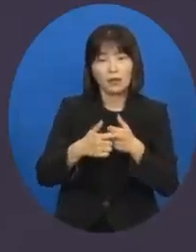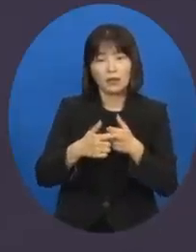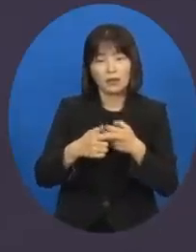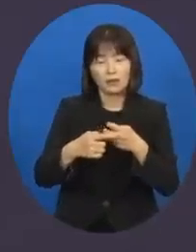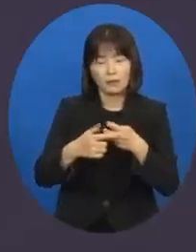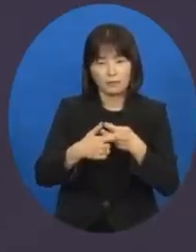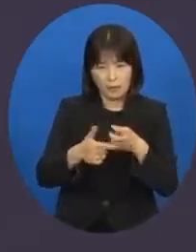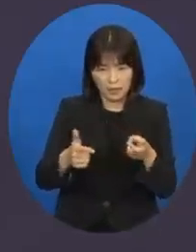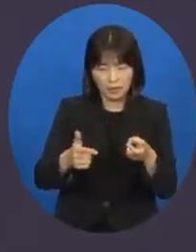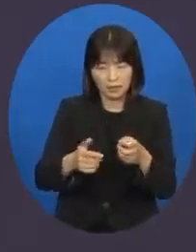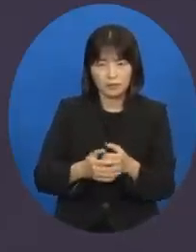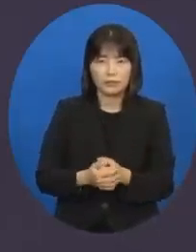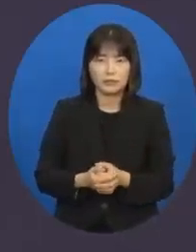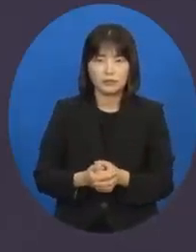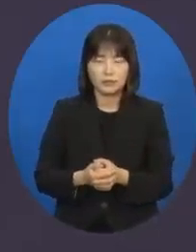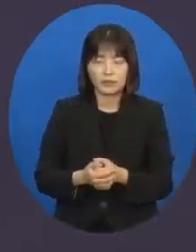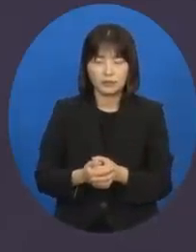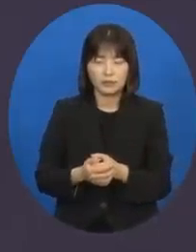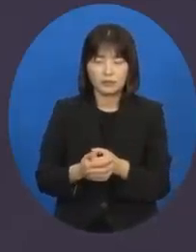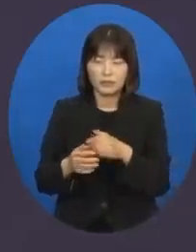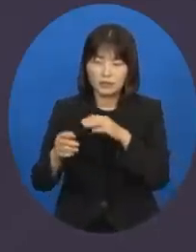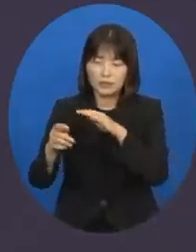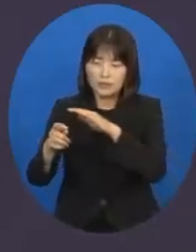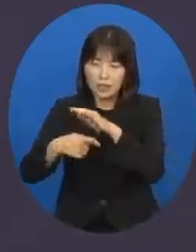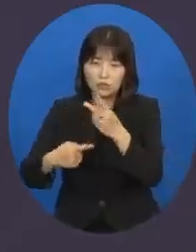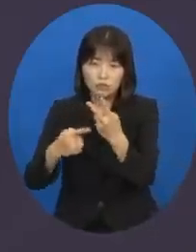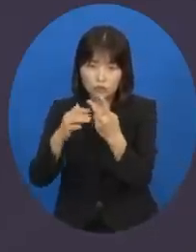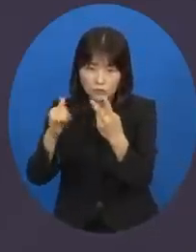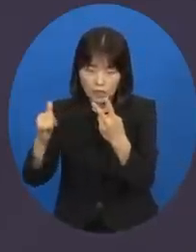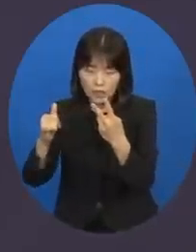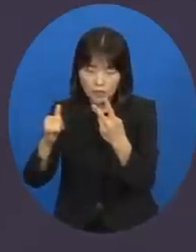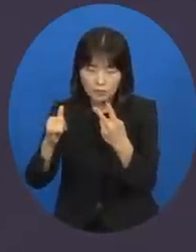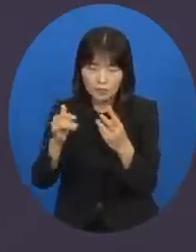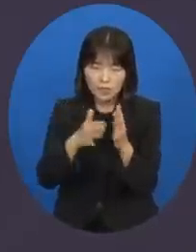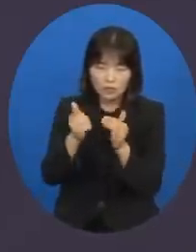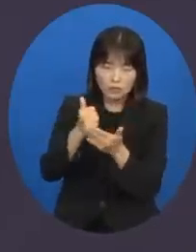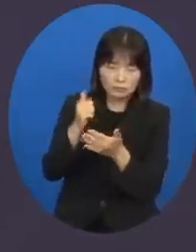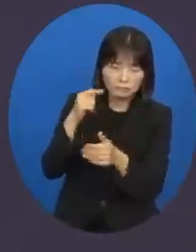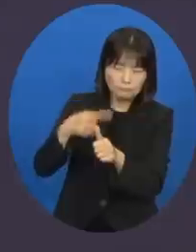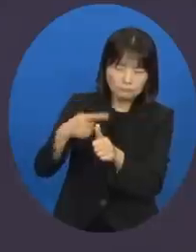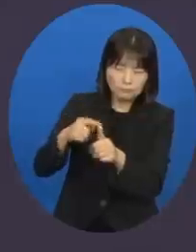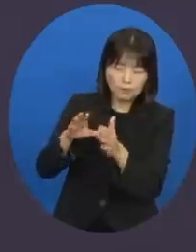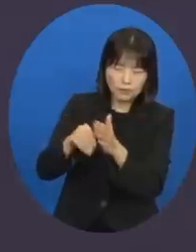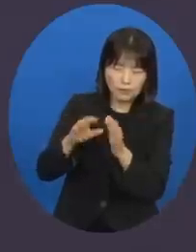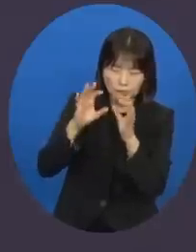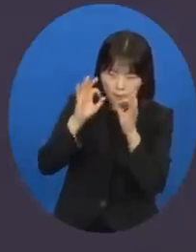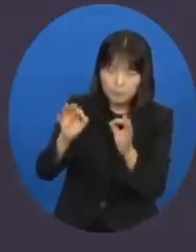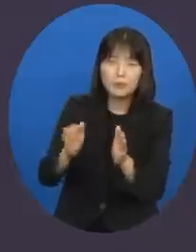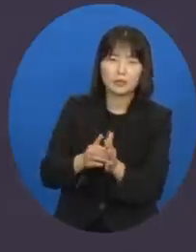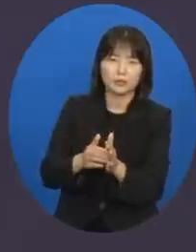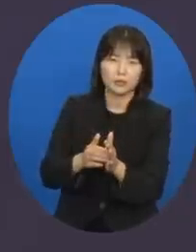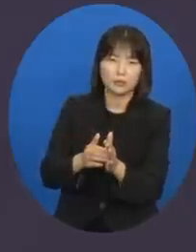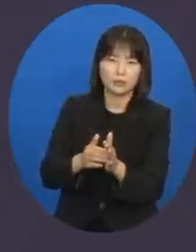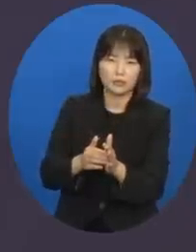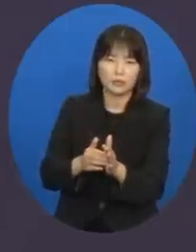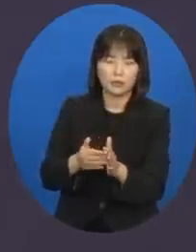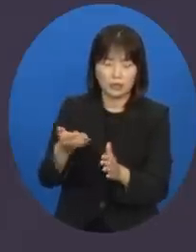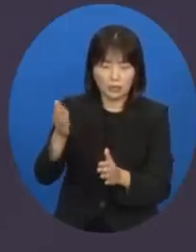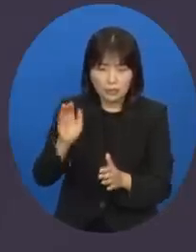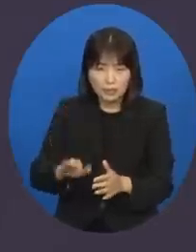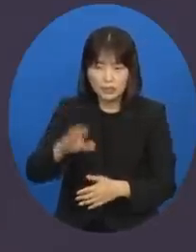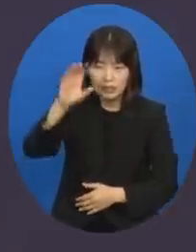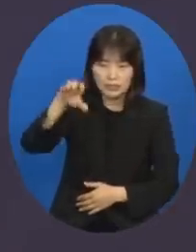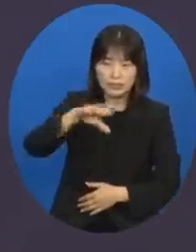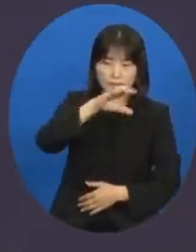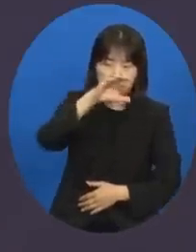두 강도가 예수님을 욕했을 때를 봤어요. 아, 같이 욕했구나. 그런데 십자가에서